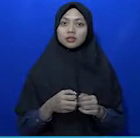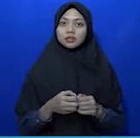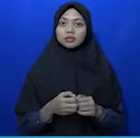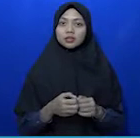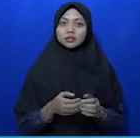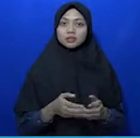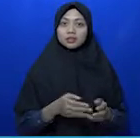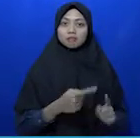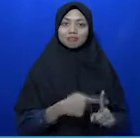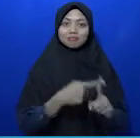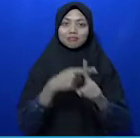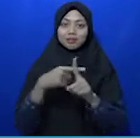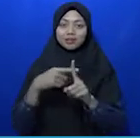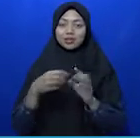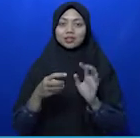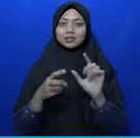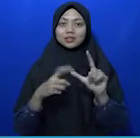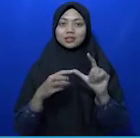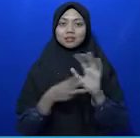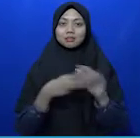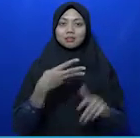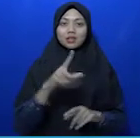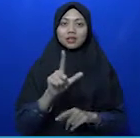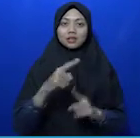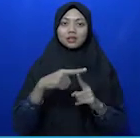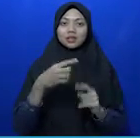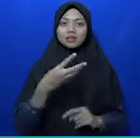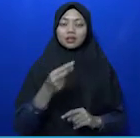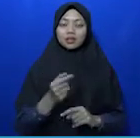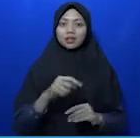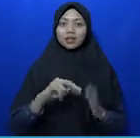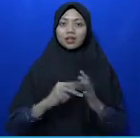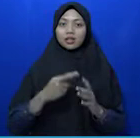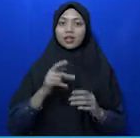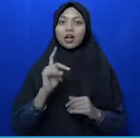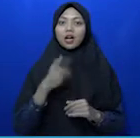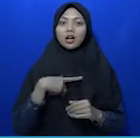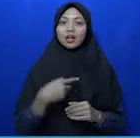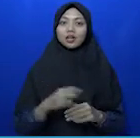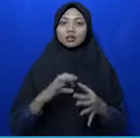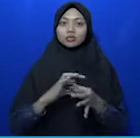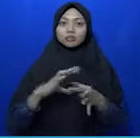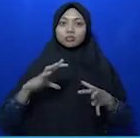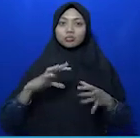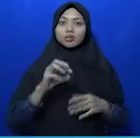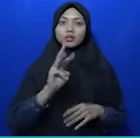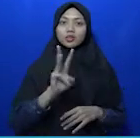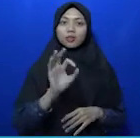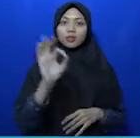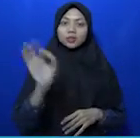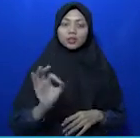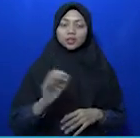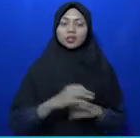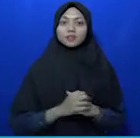itu hanya berkewajiban 30%. Sehingga kalau kita acu di kontrak, malah dia kena